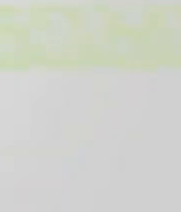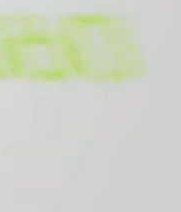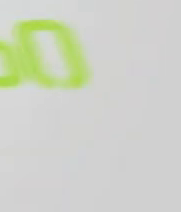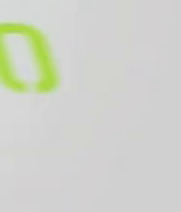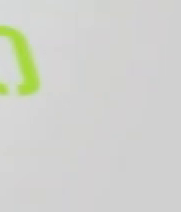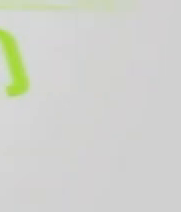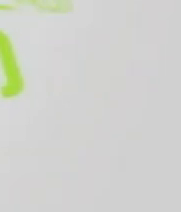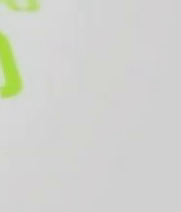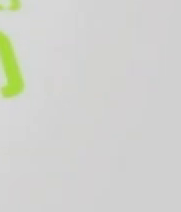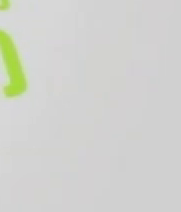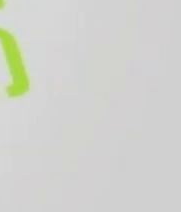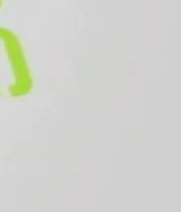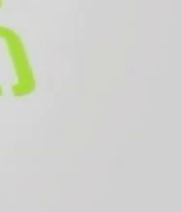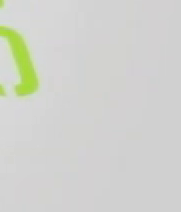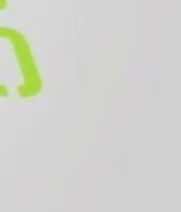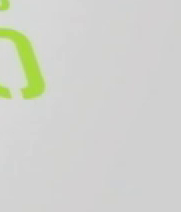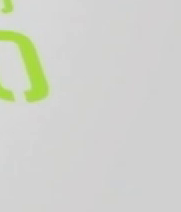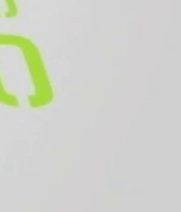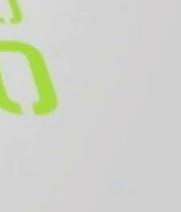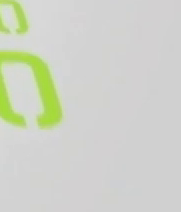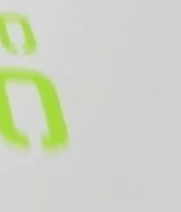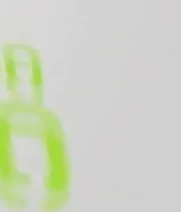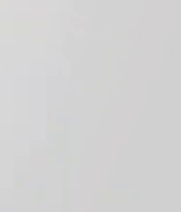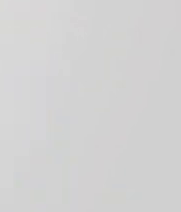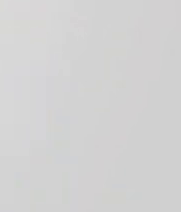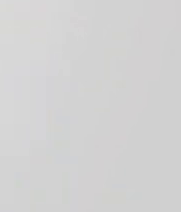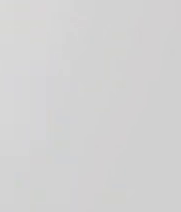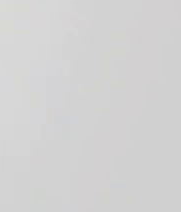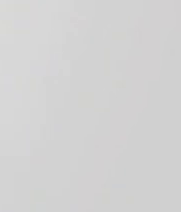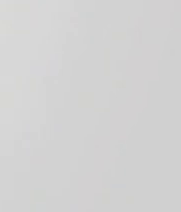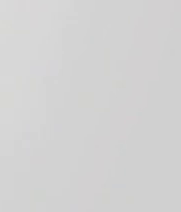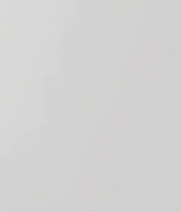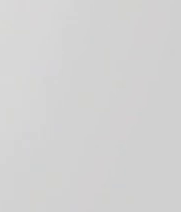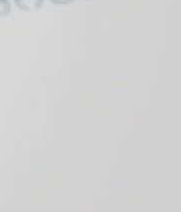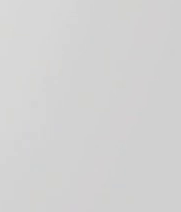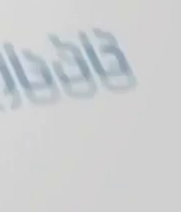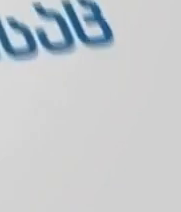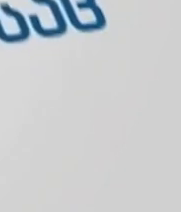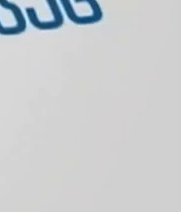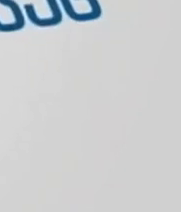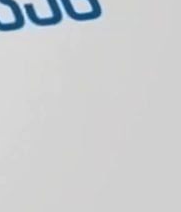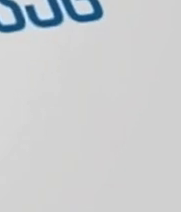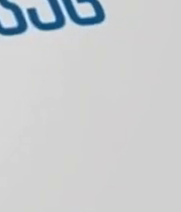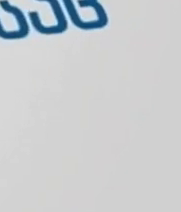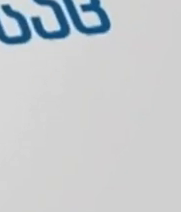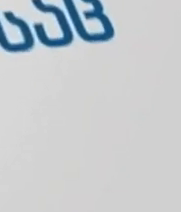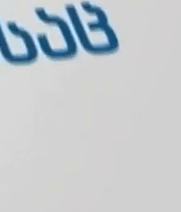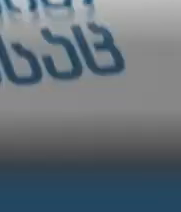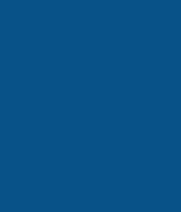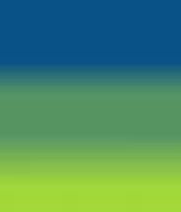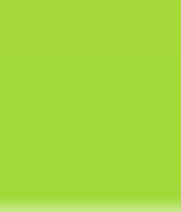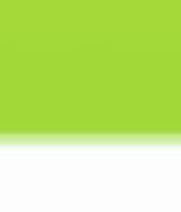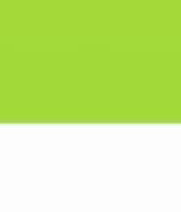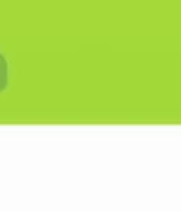ხოლო სამშენებლო ან სხვა ინერტული ნარჩენებით დანაგვიანება 200-500 ლარი. ჯარიმებია გათვალისწინებული სხვა სახის ნარჩენებით ტერიტორიის